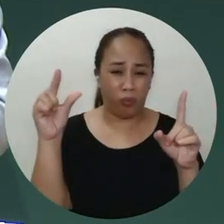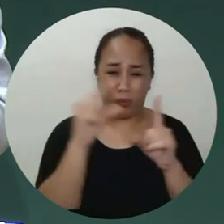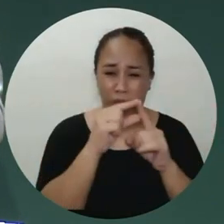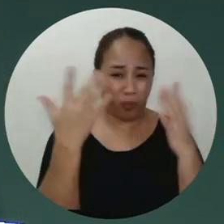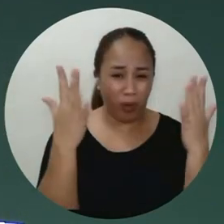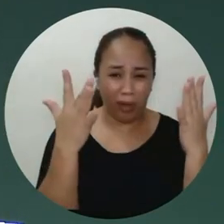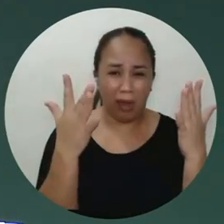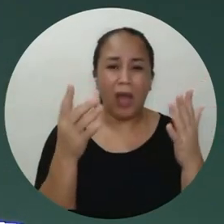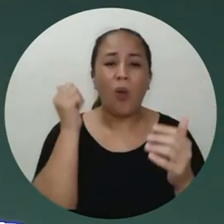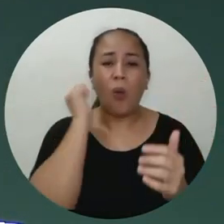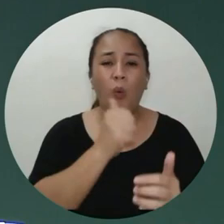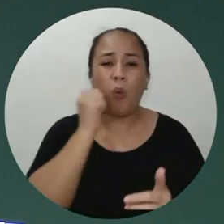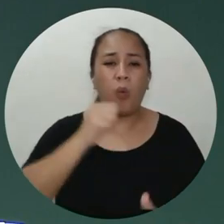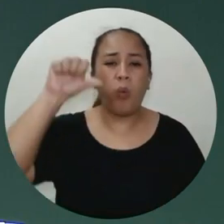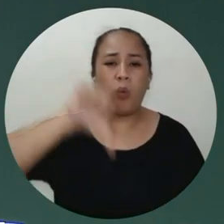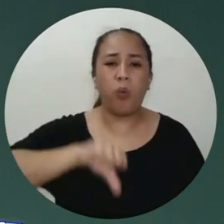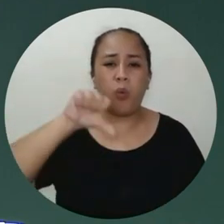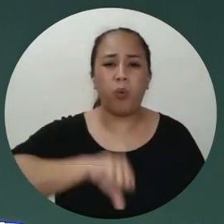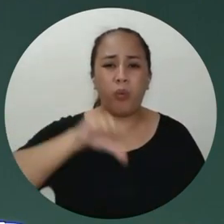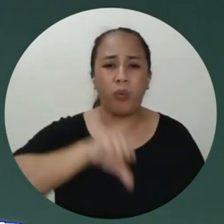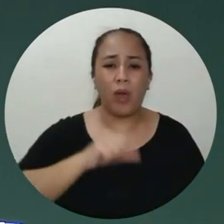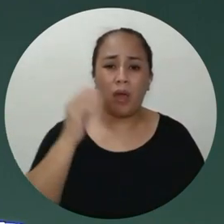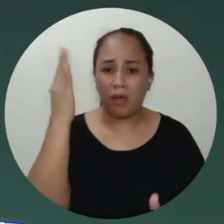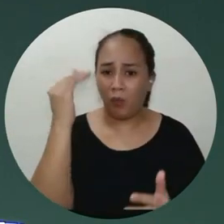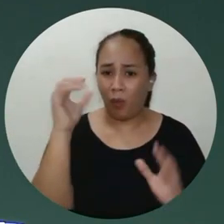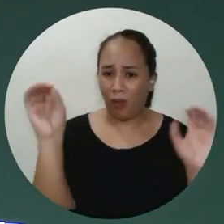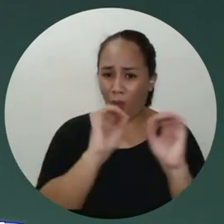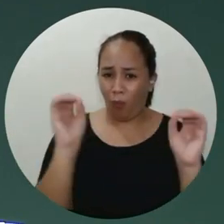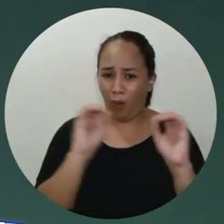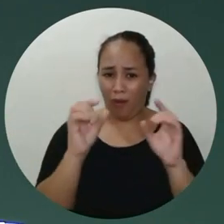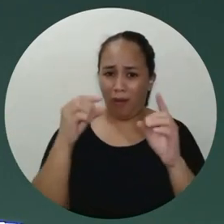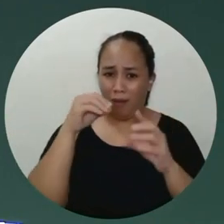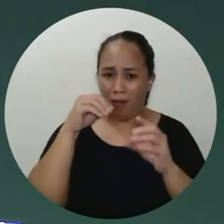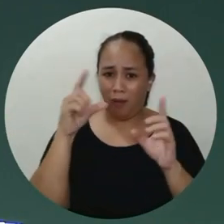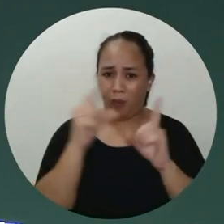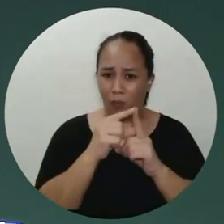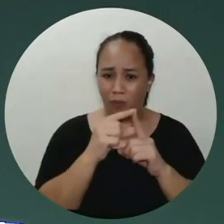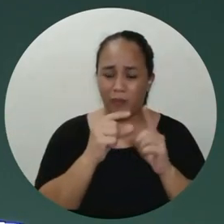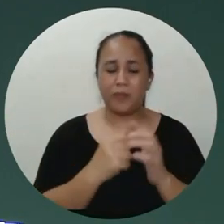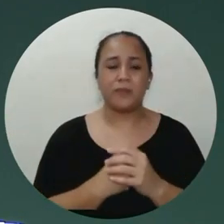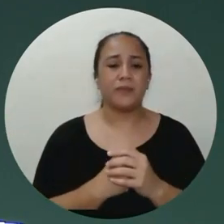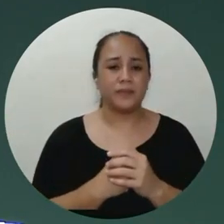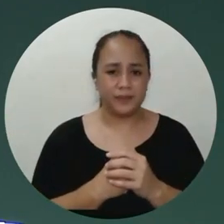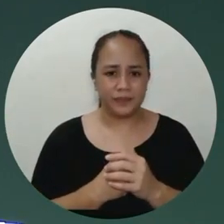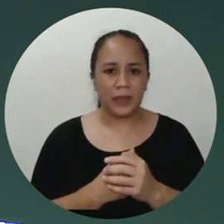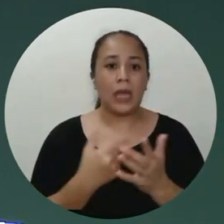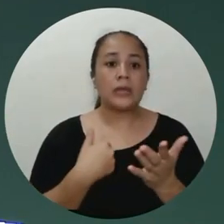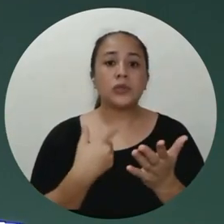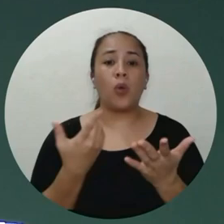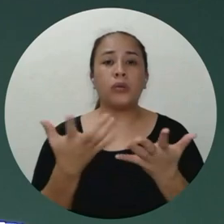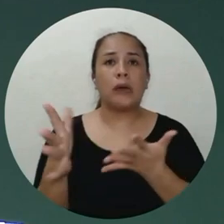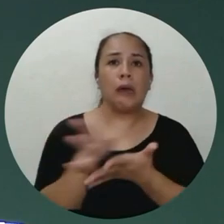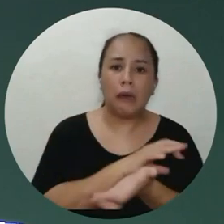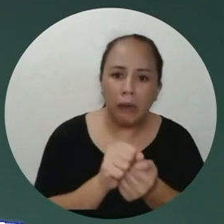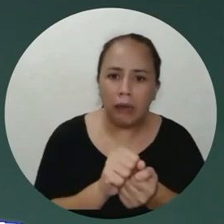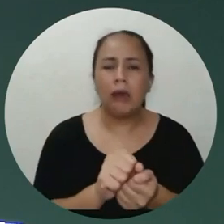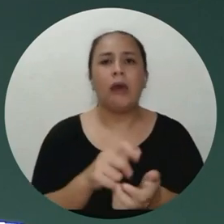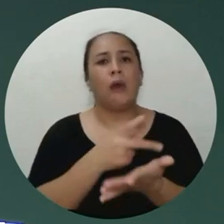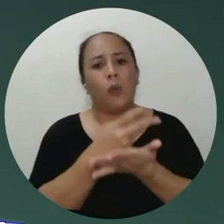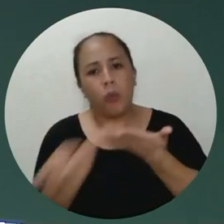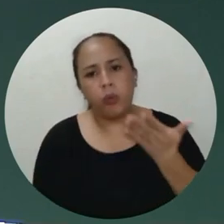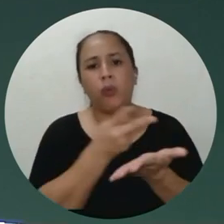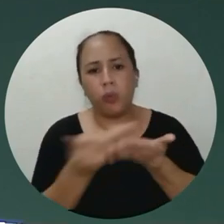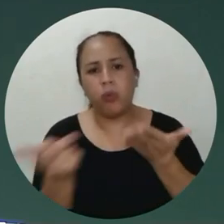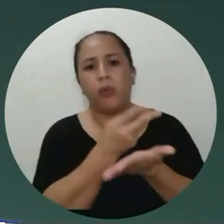쓰러지고 또 넘어지고 또 넘어진다 또 넘어지고 또 넘어져 계속 넘어져요. So they crumble, they're defeated, they fall and fall and fall.